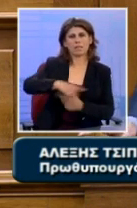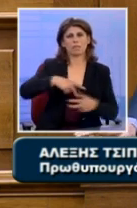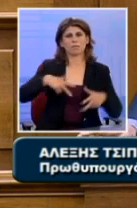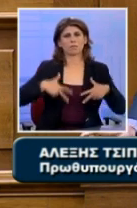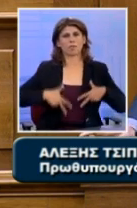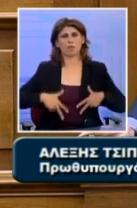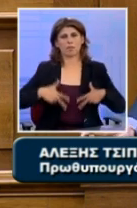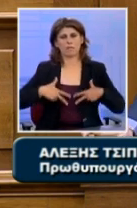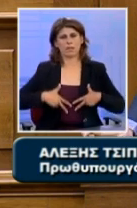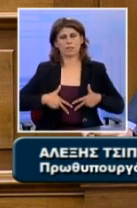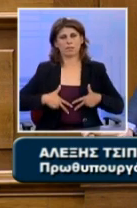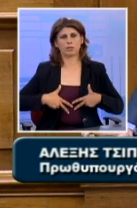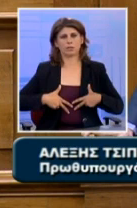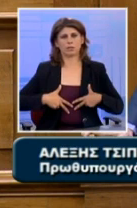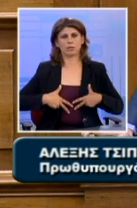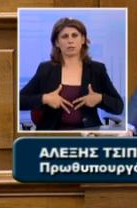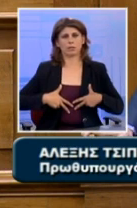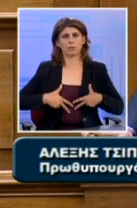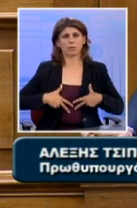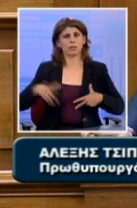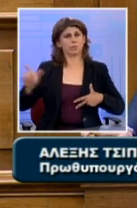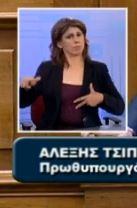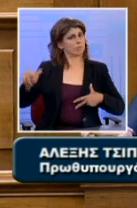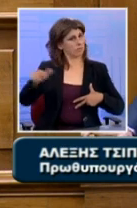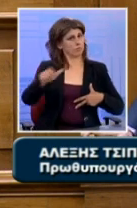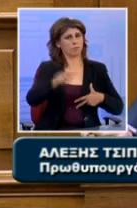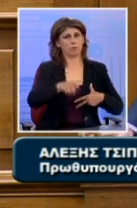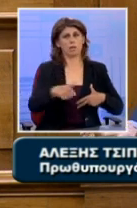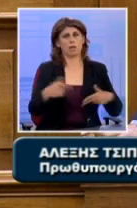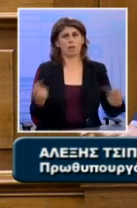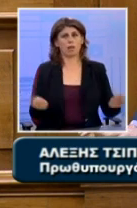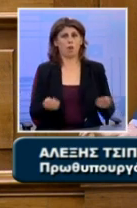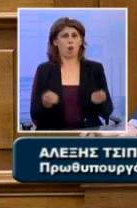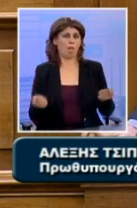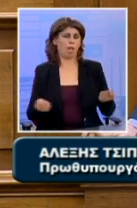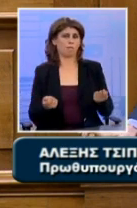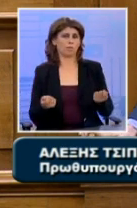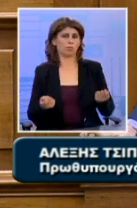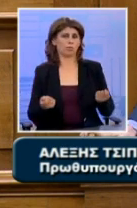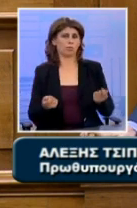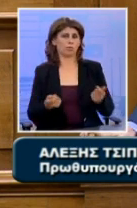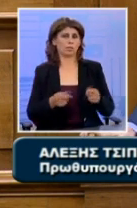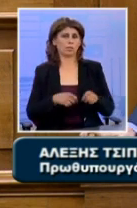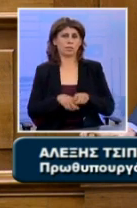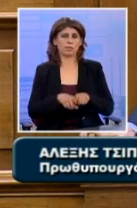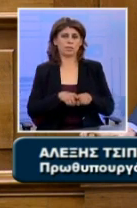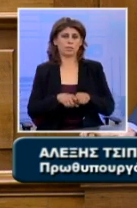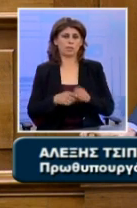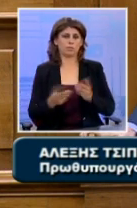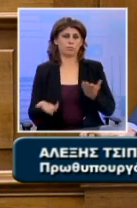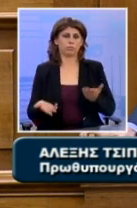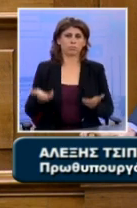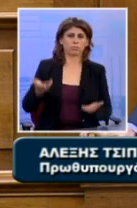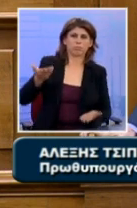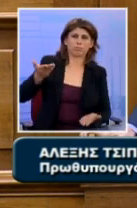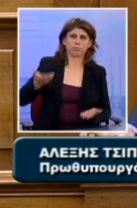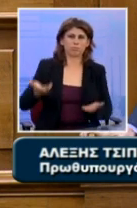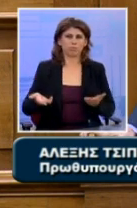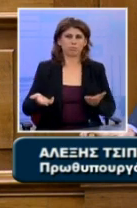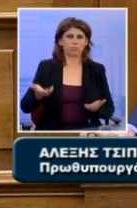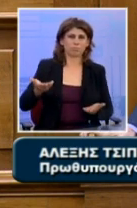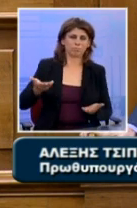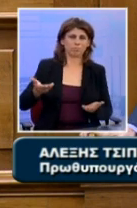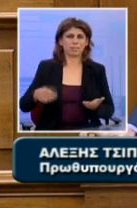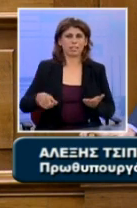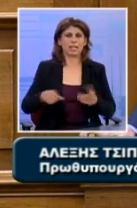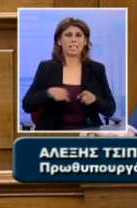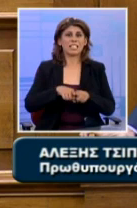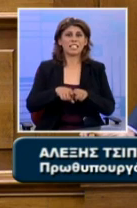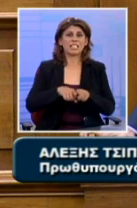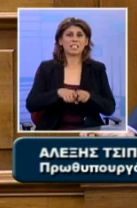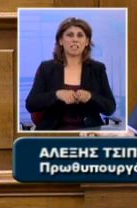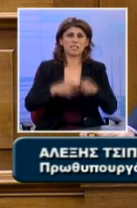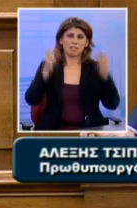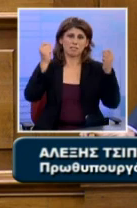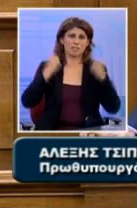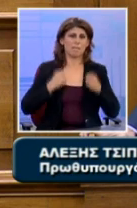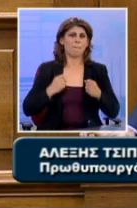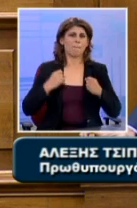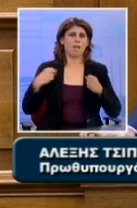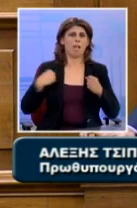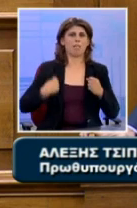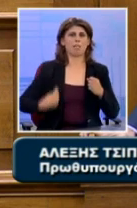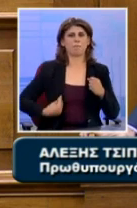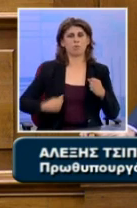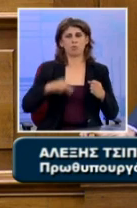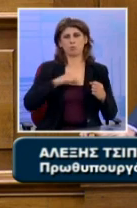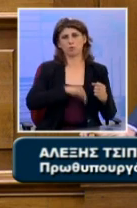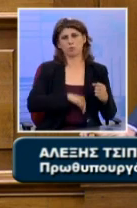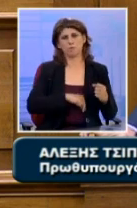κυβερνήσεις και στους κάθε είδους εργολάβους, σχέση ετεροβαρής, σχέση απολύτως επιβλαβής για το δημόσιο